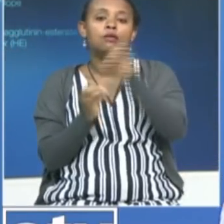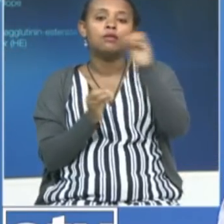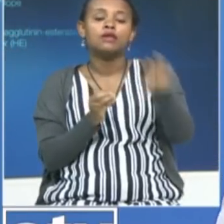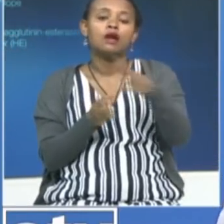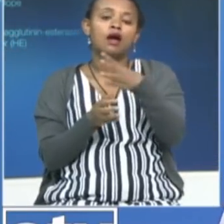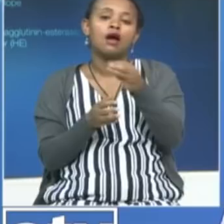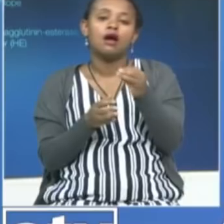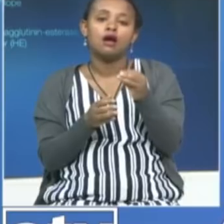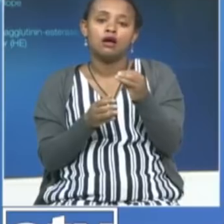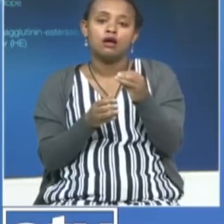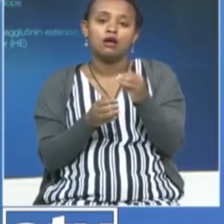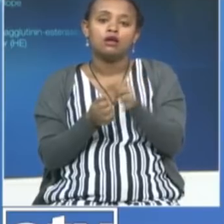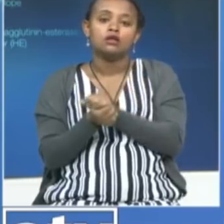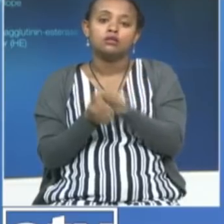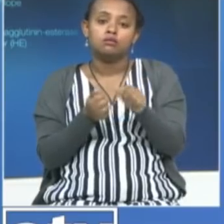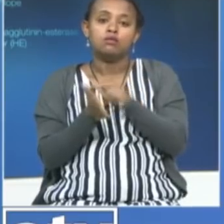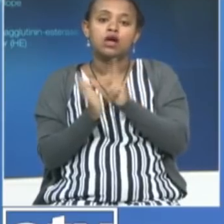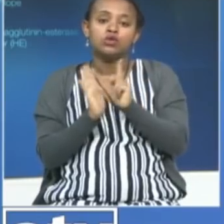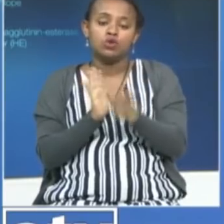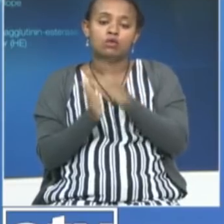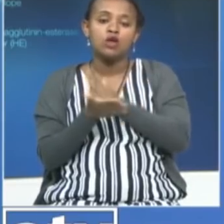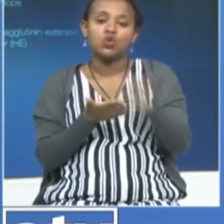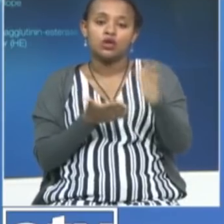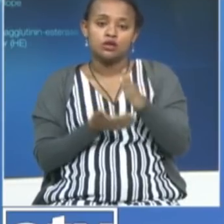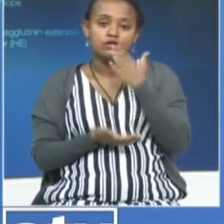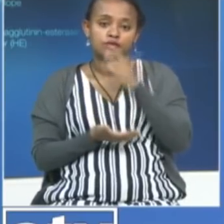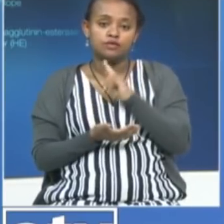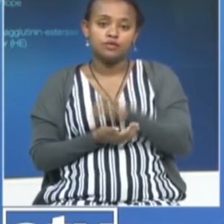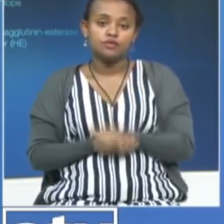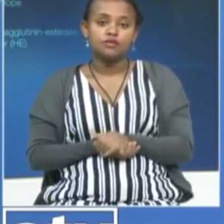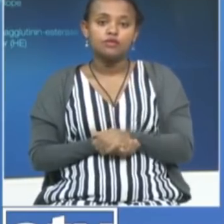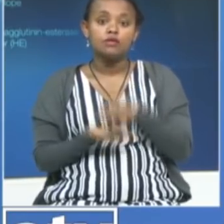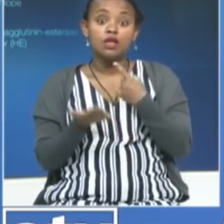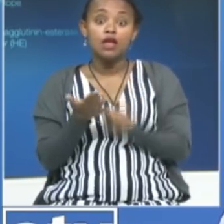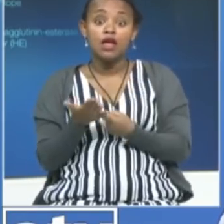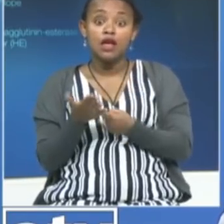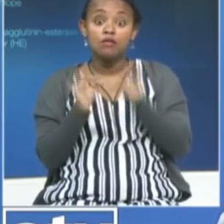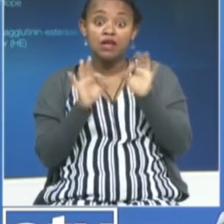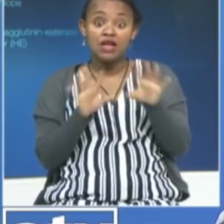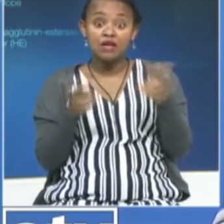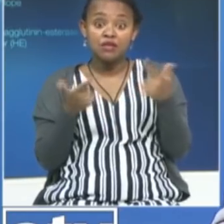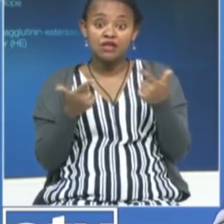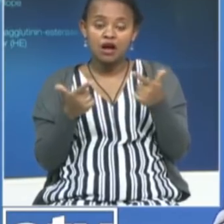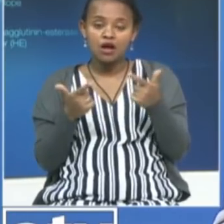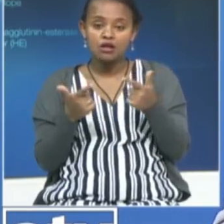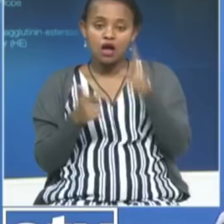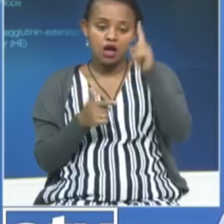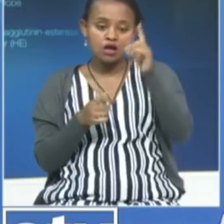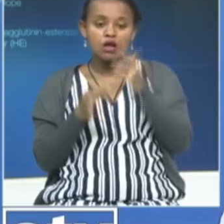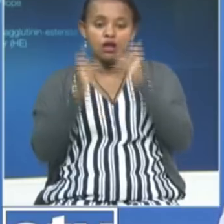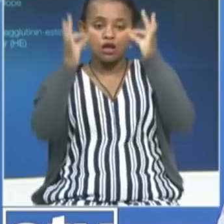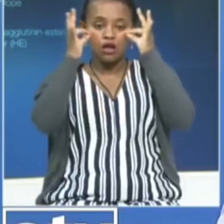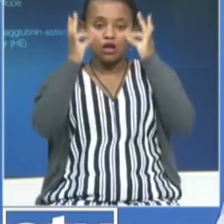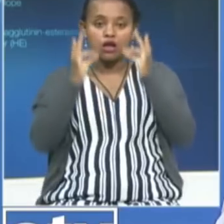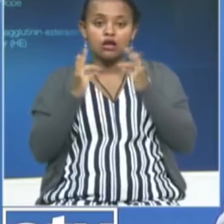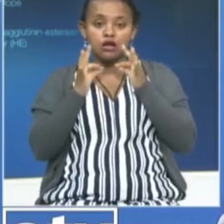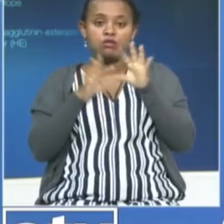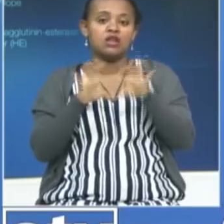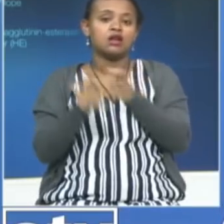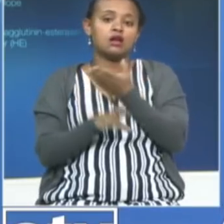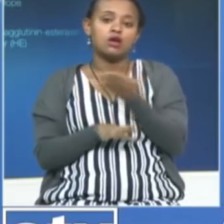መጣያና ኮንቴይነር የሚደረግ ቆሻሻ መጣያ ውስጥ ማስወገድ ነው ይሄ በሌለበት አጋጣሚ አንዴ ከፍ አንዴ ዝቅ የሚደረገው